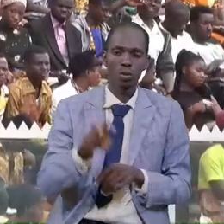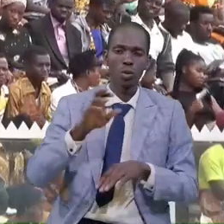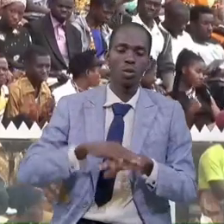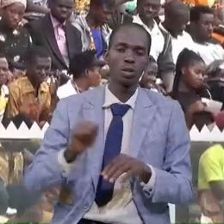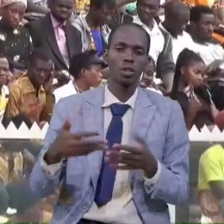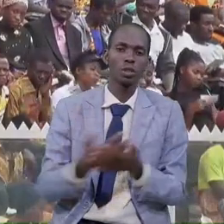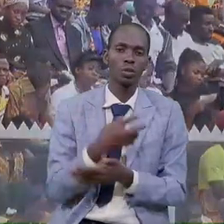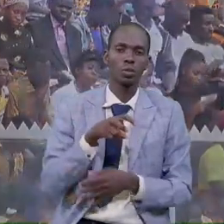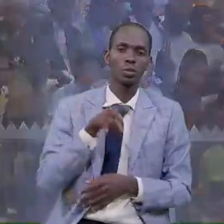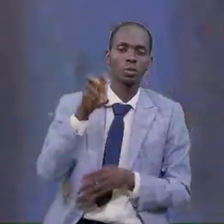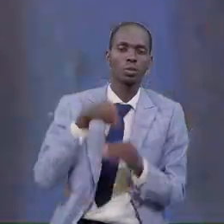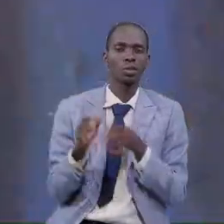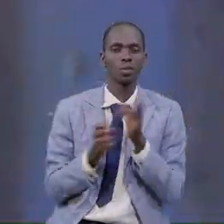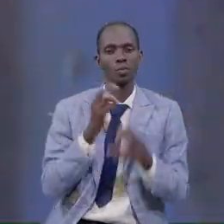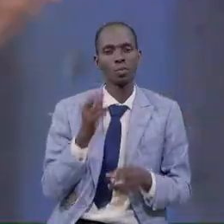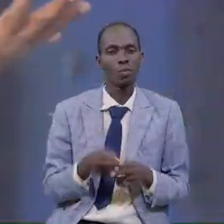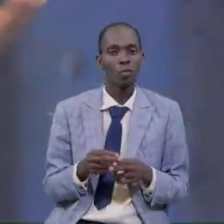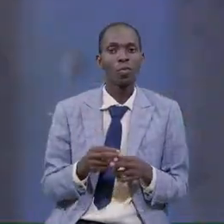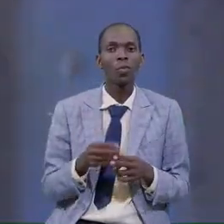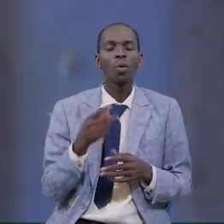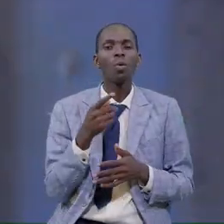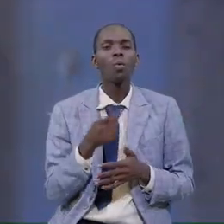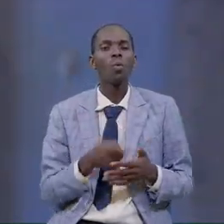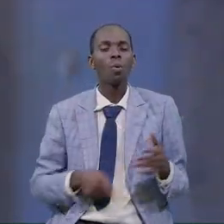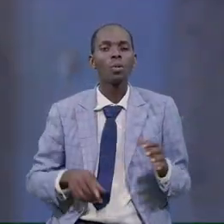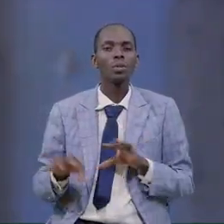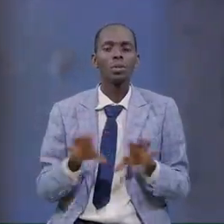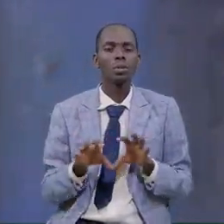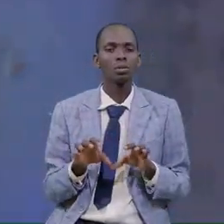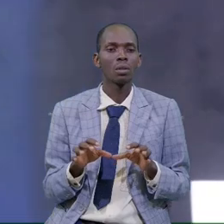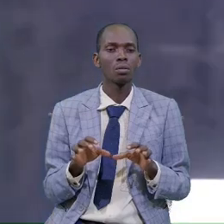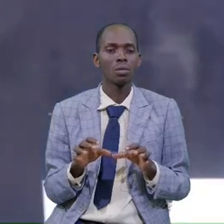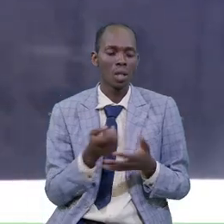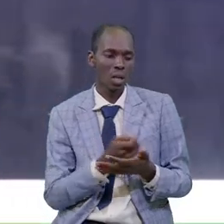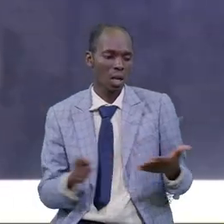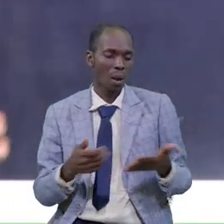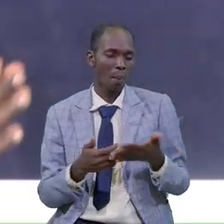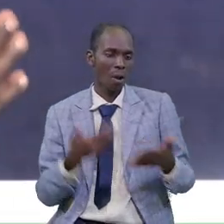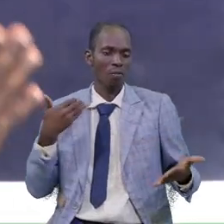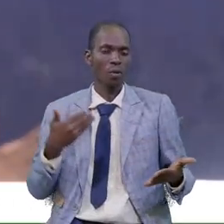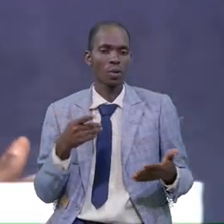Qu'est-ce qu'il a écrit avant ce changement? Rien du tout.